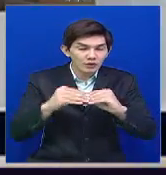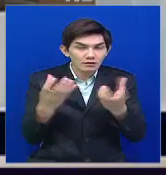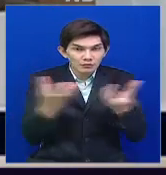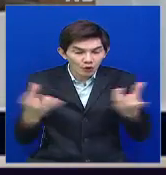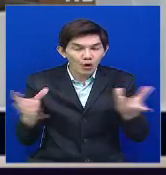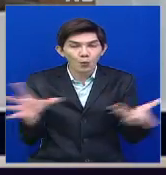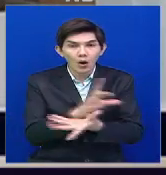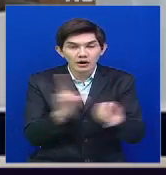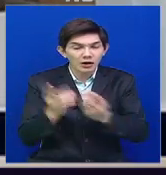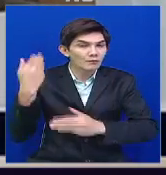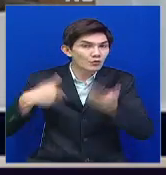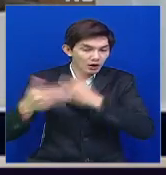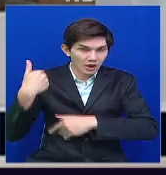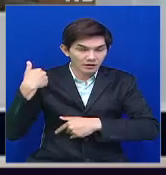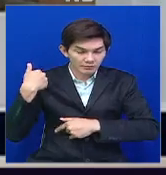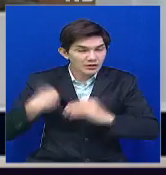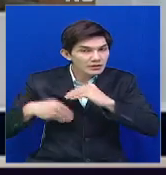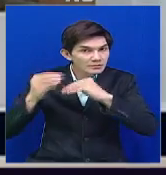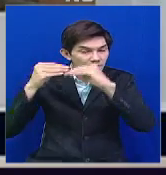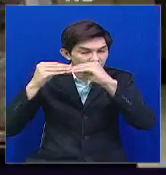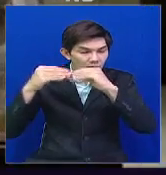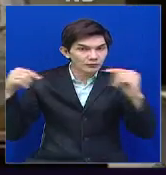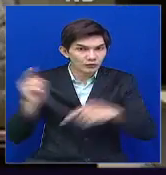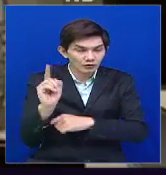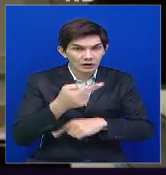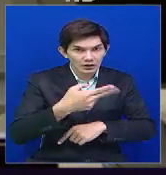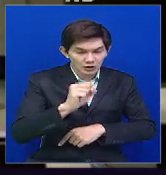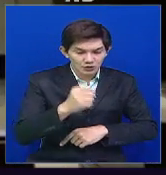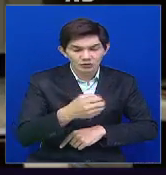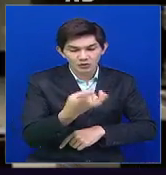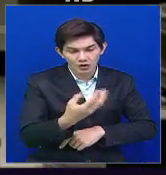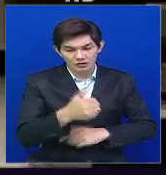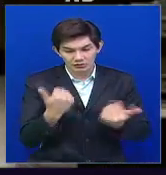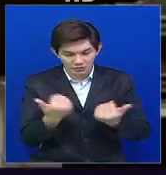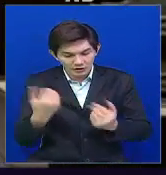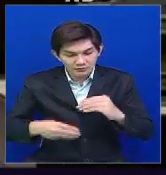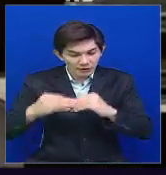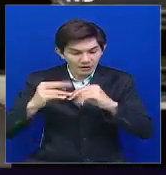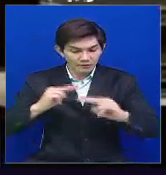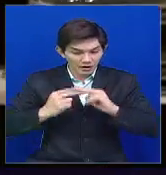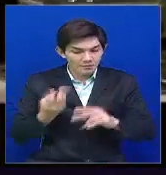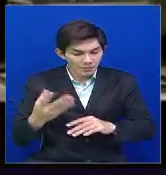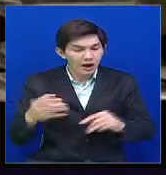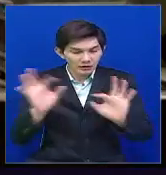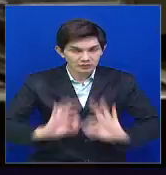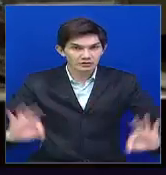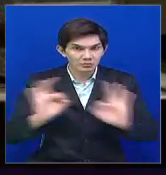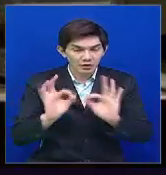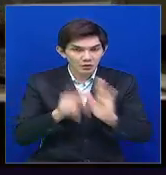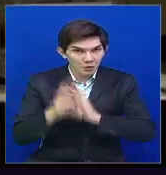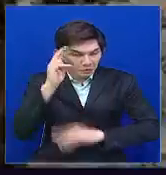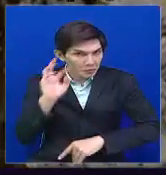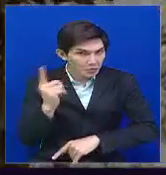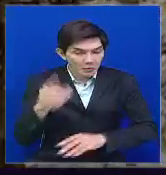างวัฒนธรรมด้านโบราณคดีที่มีมากกว่าหลักสูตรแกนกลางจึงมีความสำคัญในการถ่ายทอดองค์ความรู้ที่สดใหม่และหล